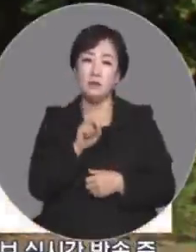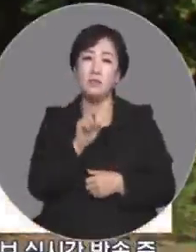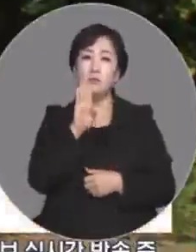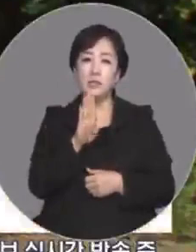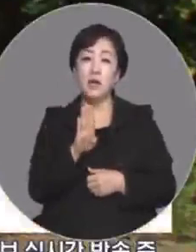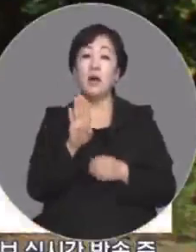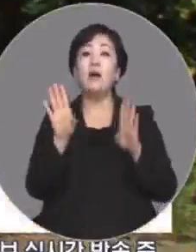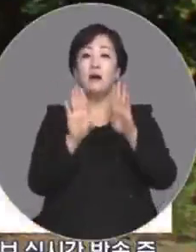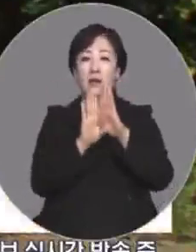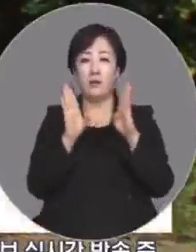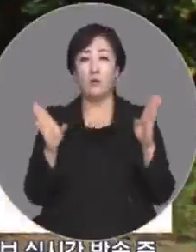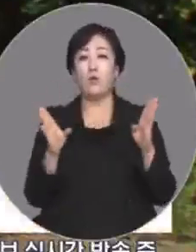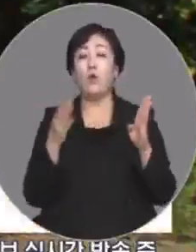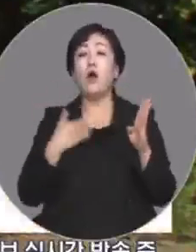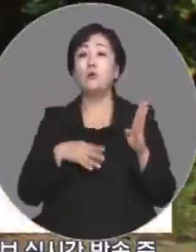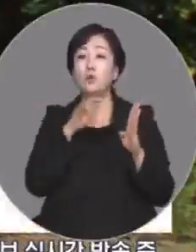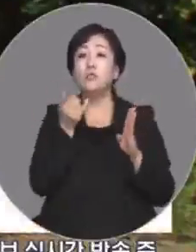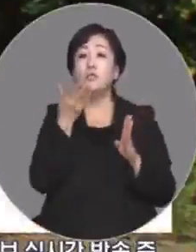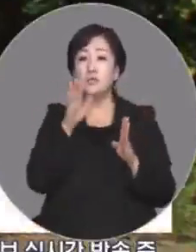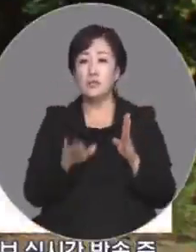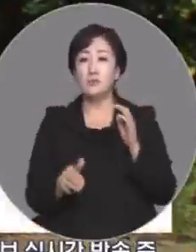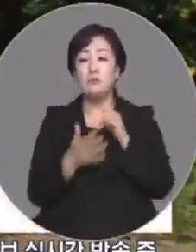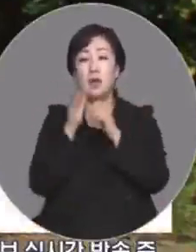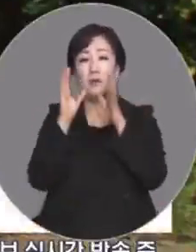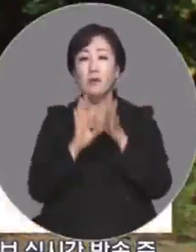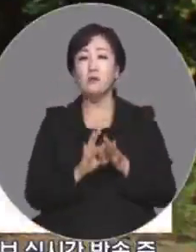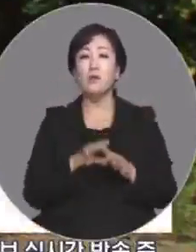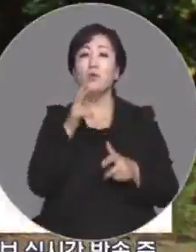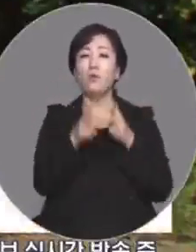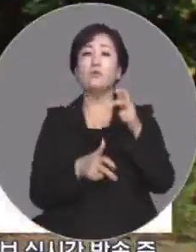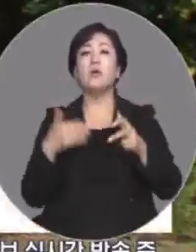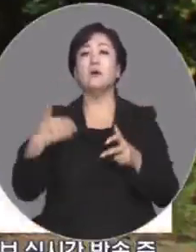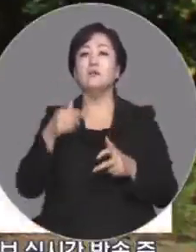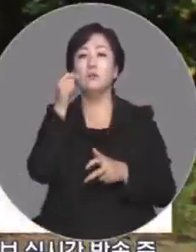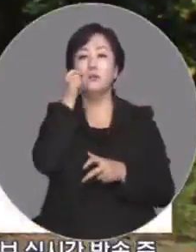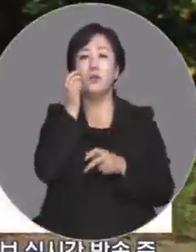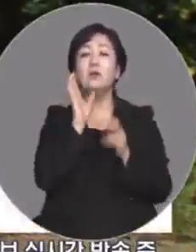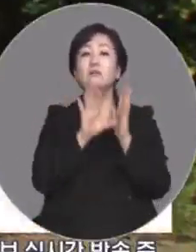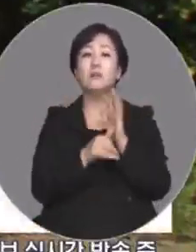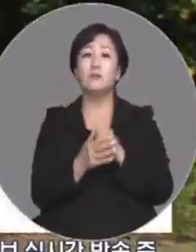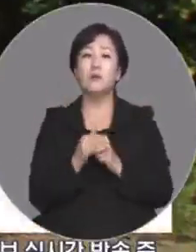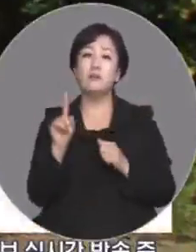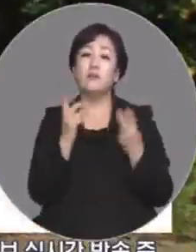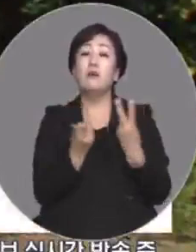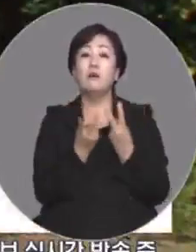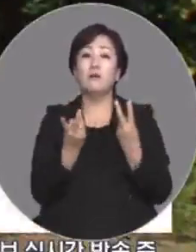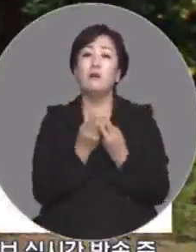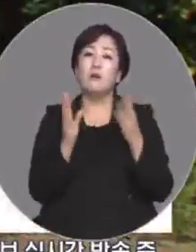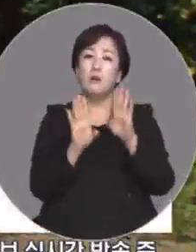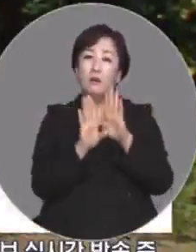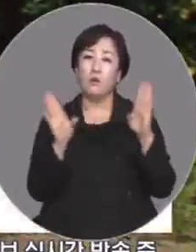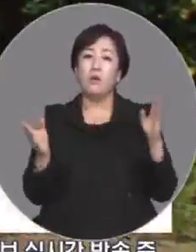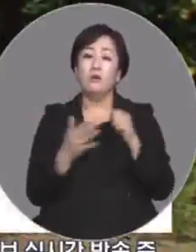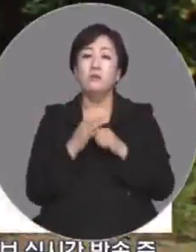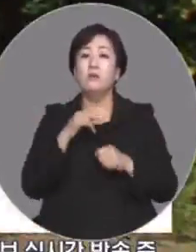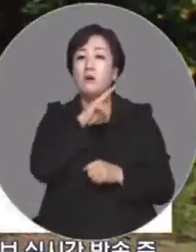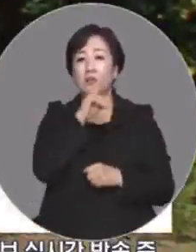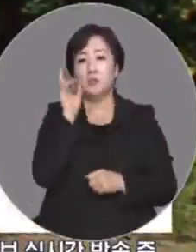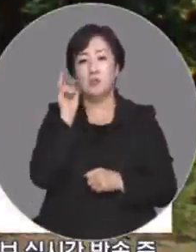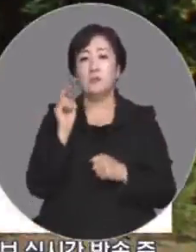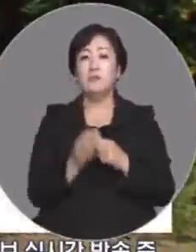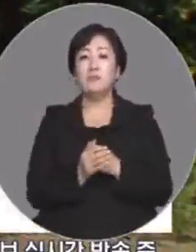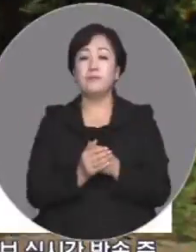2024년 개교라고 알고 있는데 이렇게 공사 진행이 안 되고 있으면 개교를 할 수 있을지 의구심이